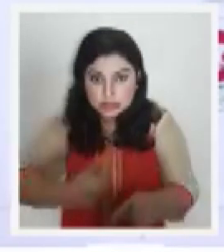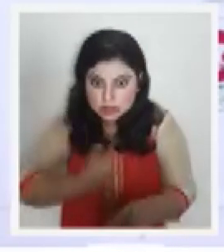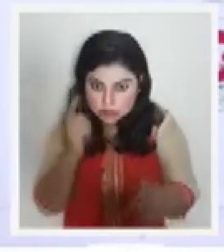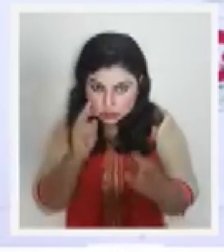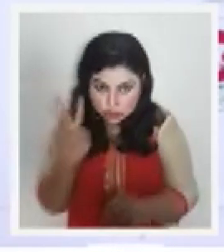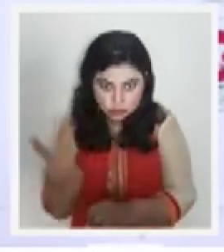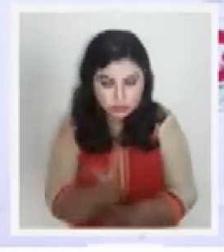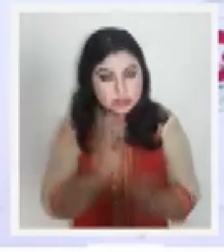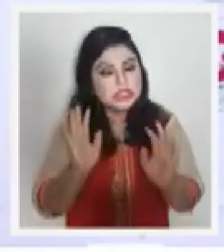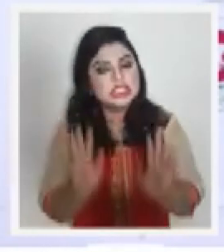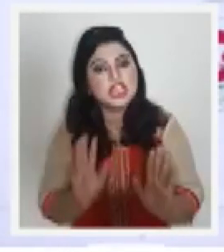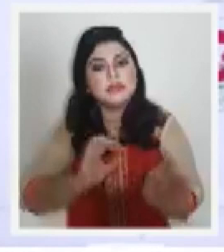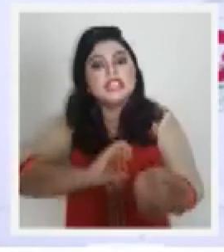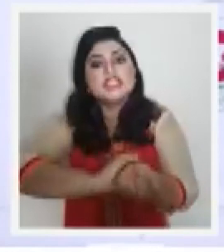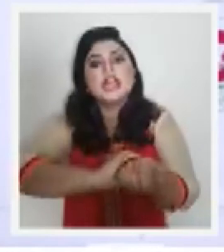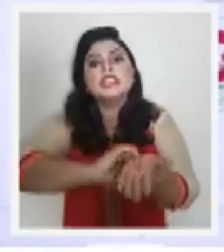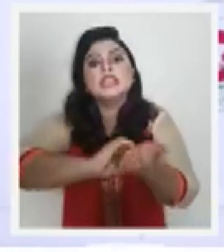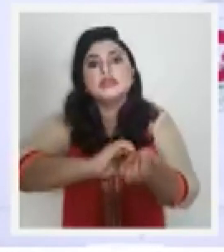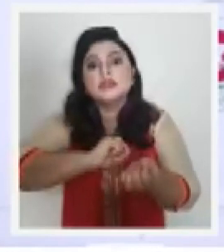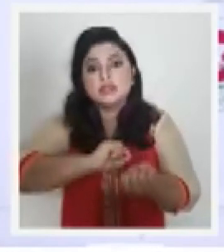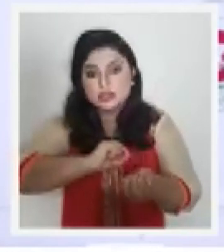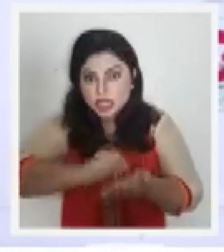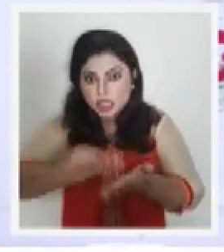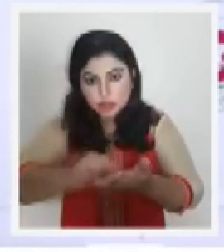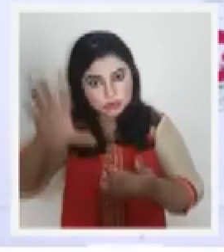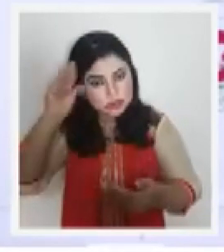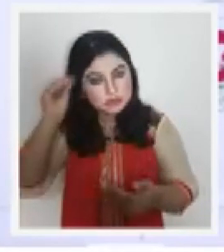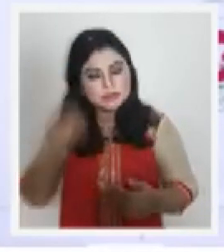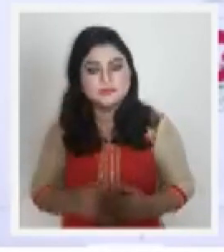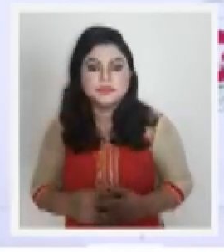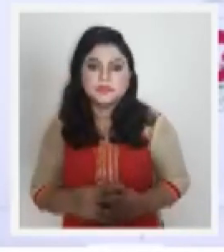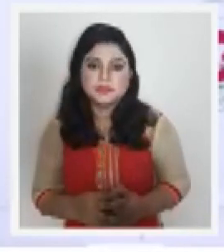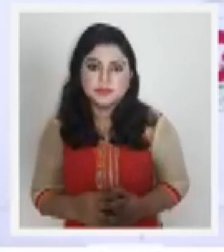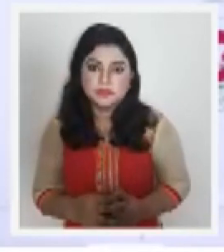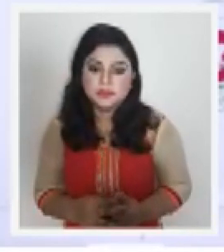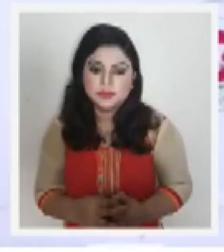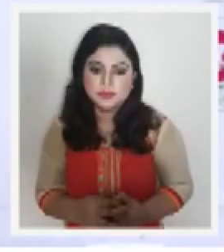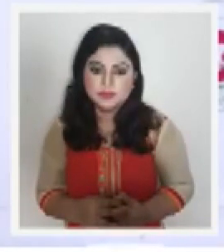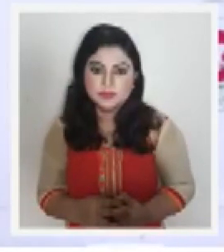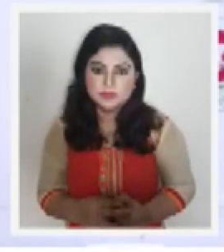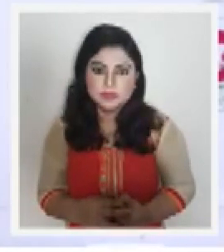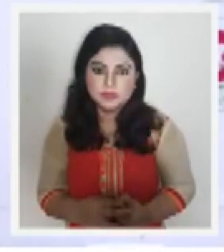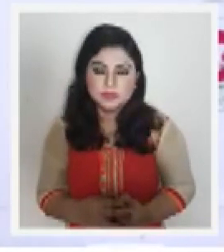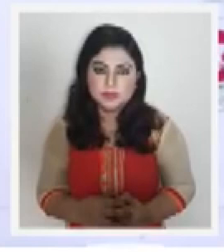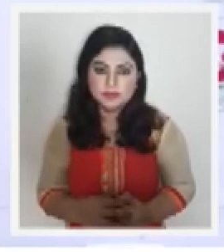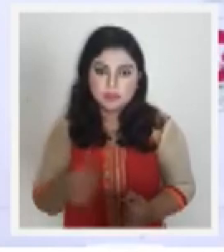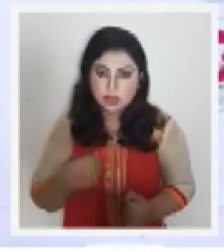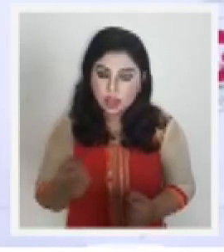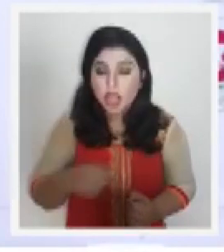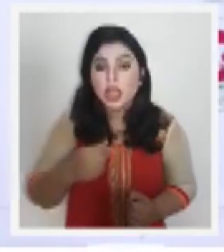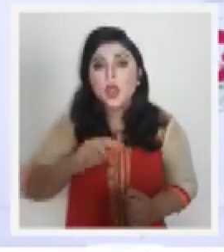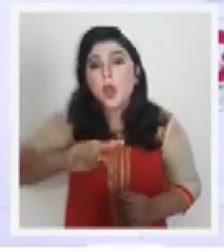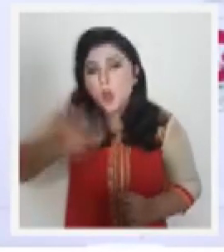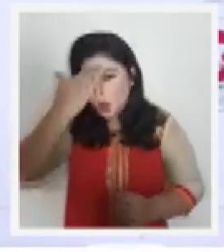এই রোগকে কোনোভাবে অবহেলা করা উচিত না। সেজন্যই নিজেদেরকে সুরক্ষিত রাখার জন্য স্বাস্থ্যবিধিগুলো যথাযথভাবে মেনে চলা উচিত